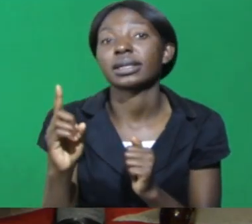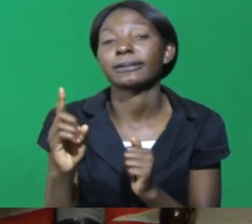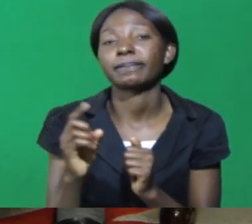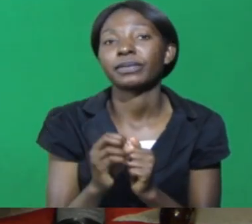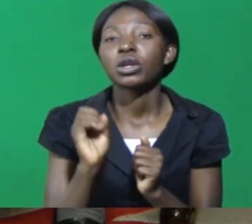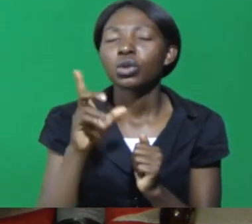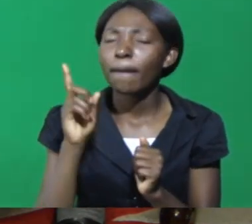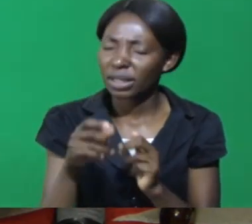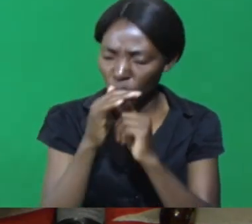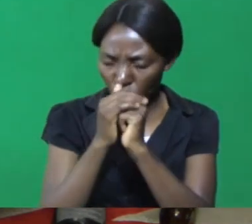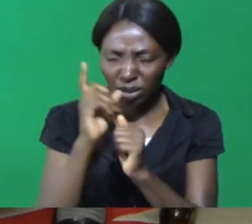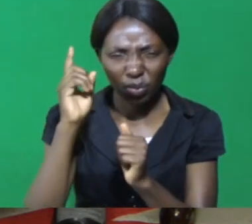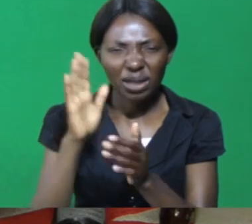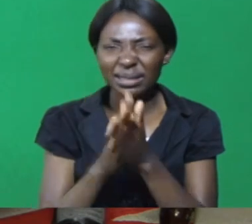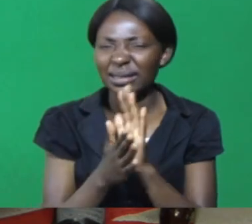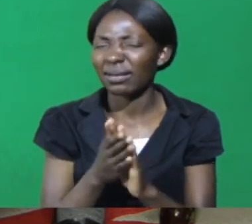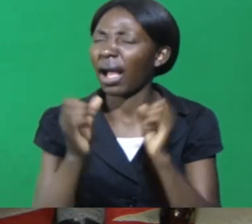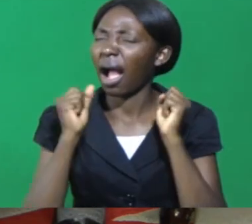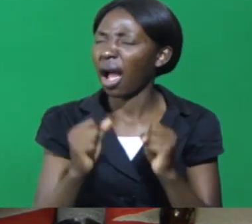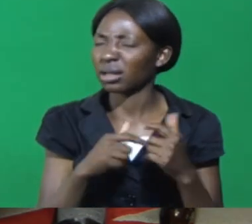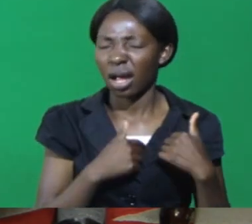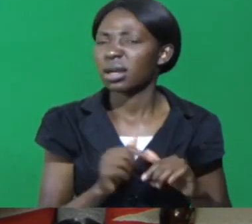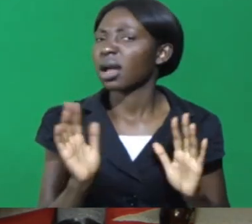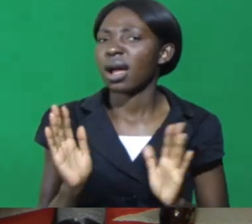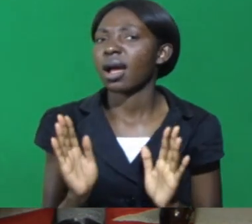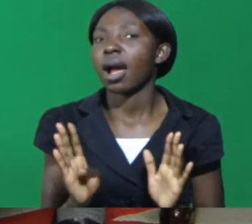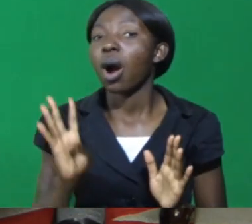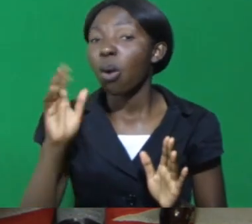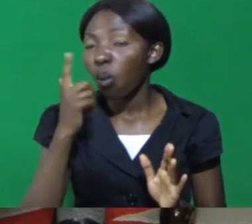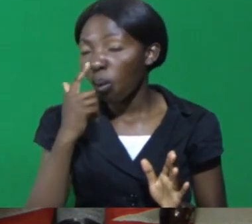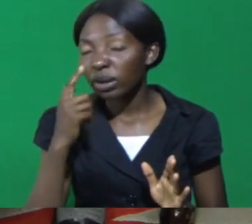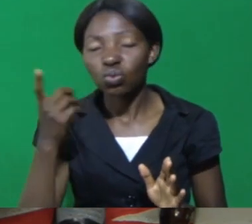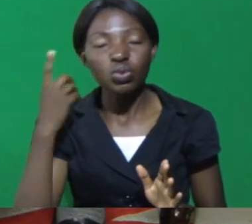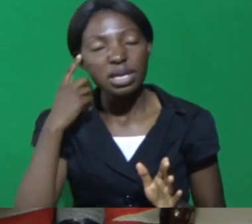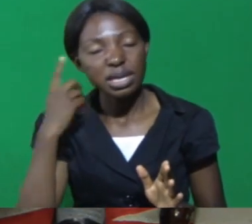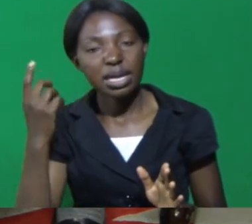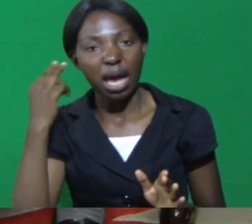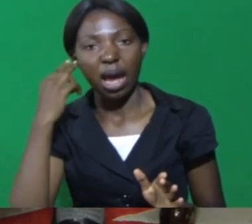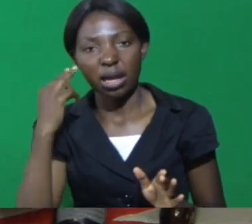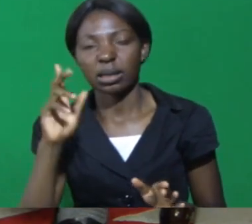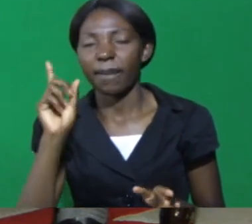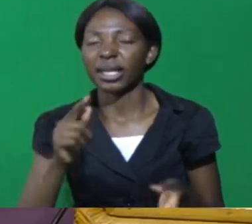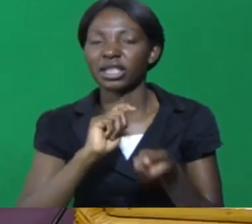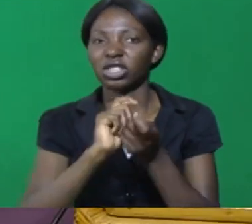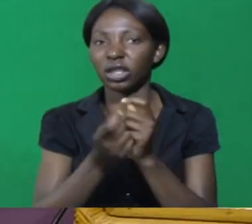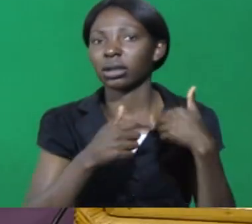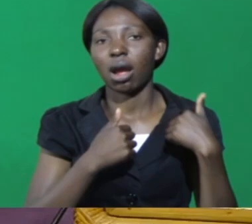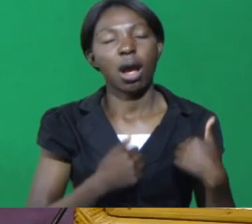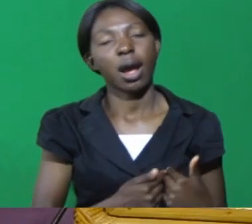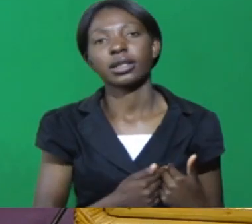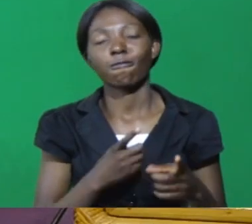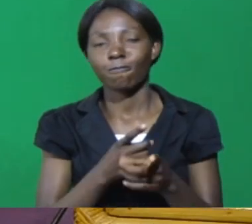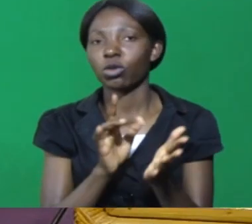Mwari arege kuramba achiita nharo. Aiwa, point. Tinogona kuisana nharo zvimwe zvinhu kwete nyaya iyi inenge yaenda pachena kudai.